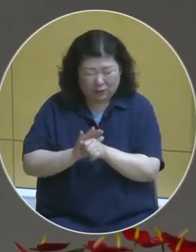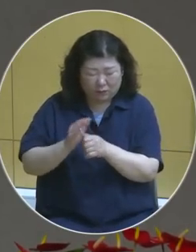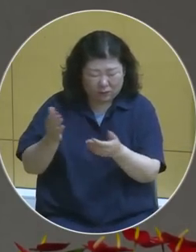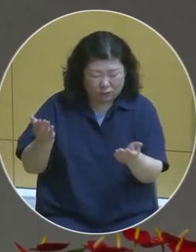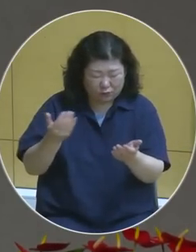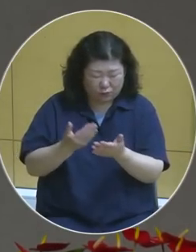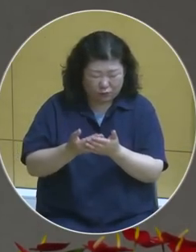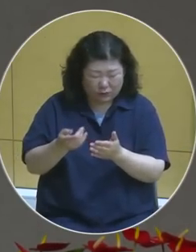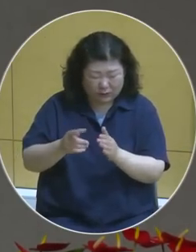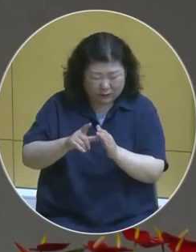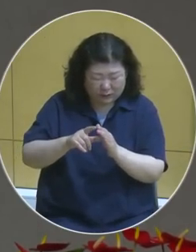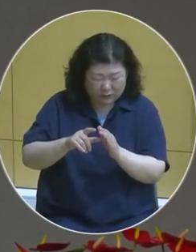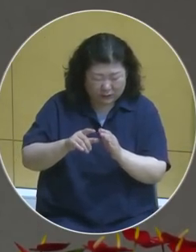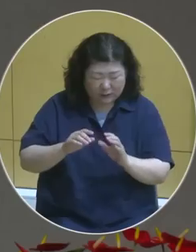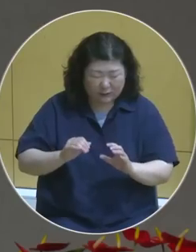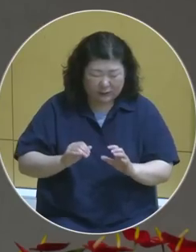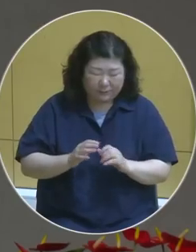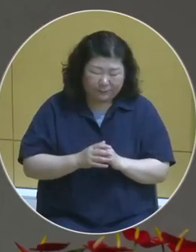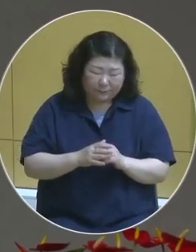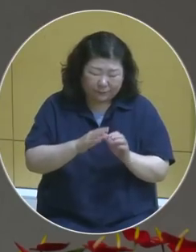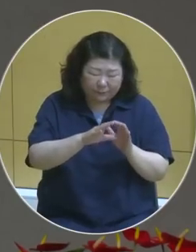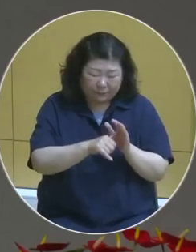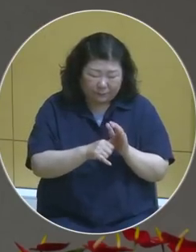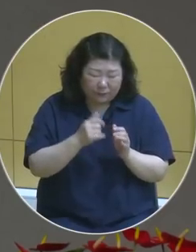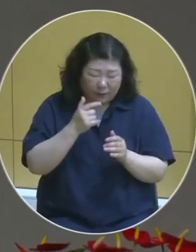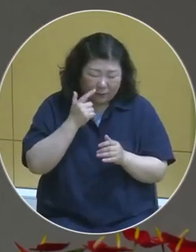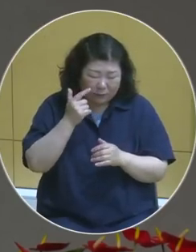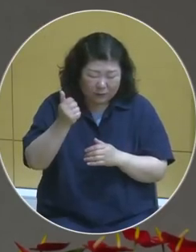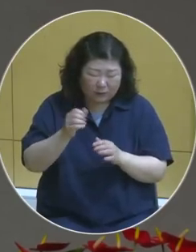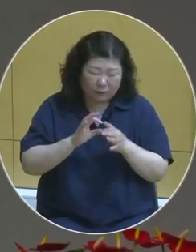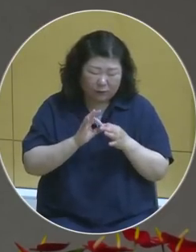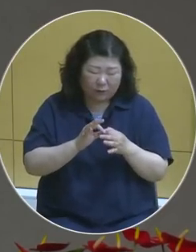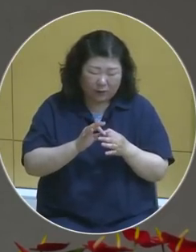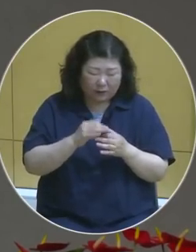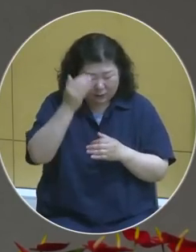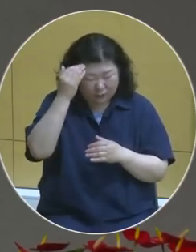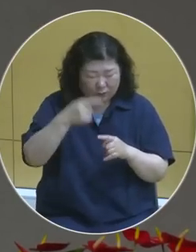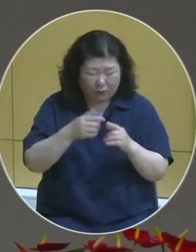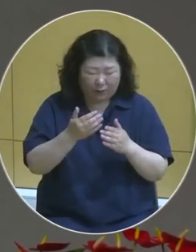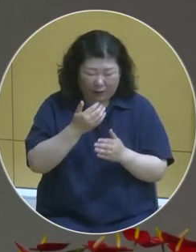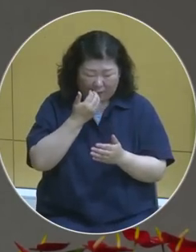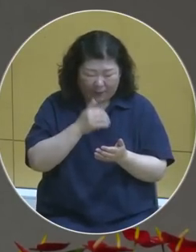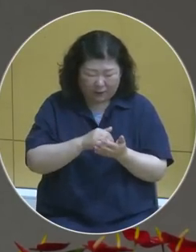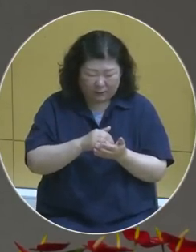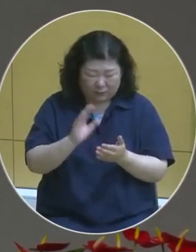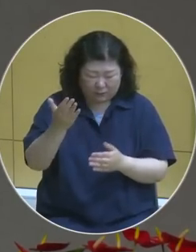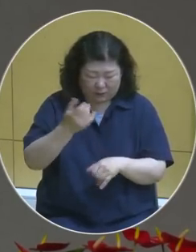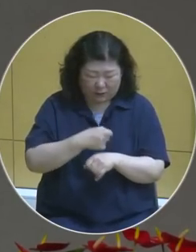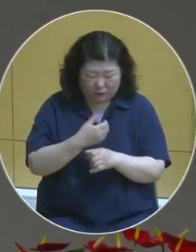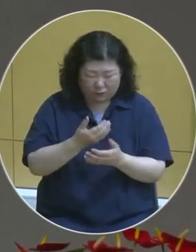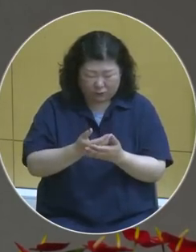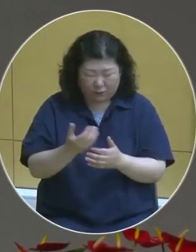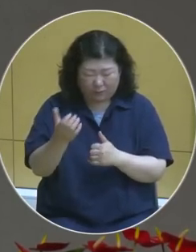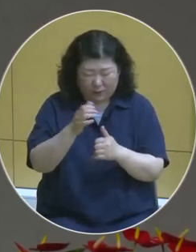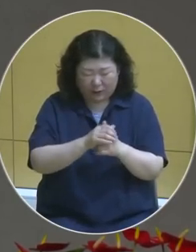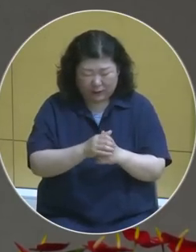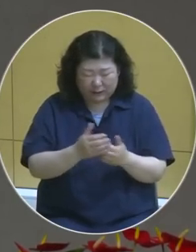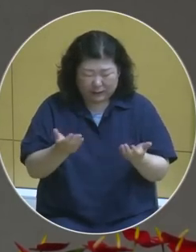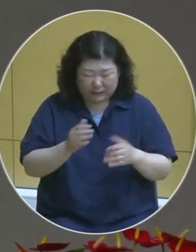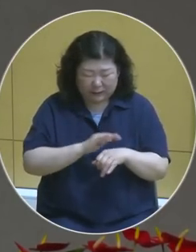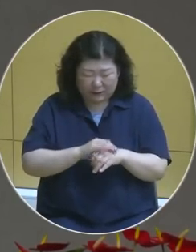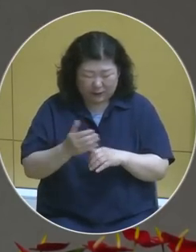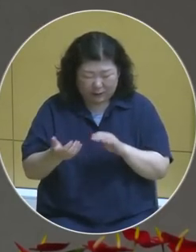통하여 한국교회가 반석 위에 설 수 있게 해주시옵고 주님께서 맡기신 많은 사역들을 잘 감당하게 해주시며